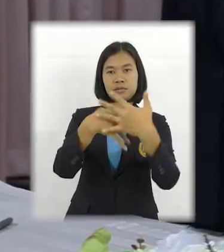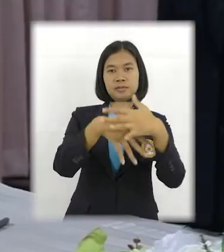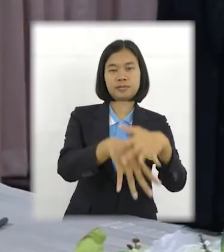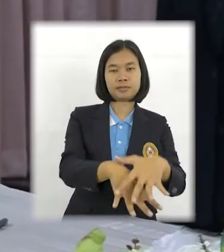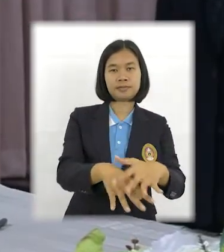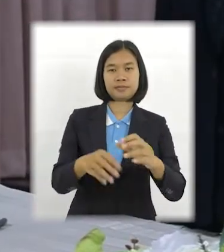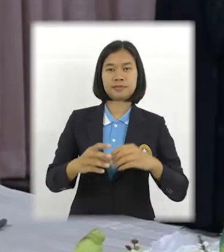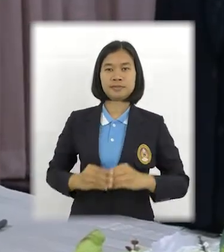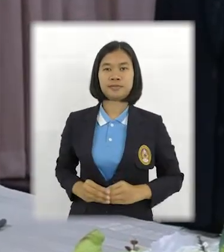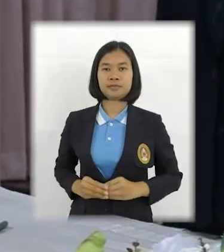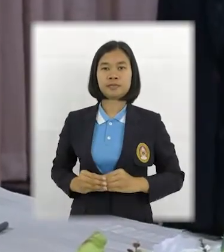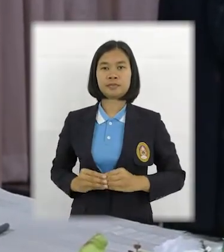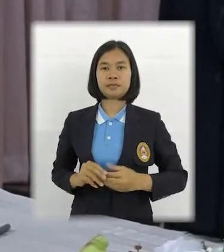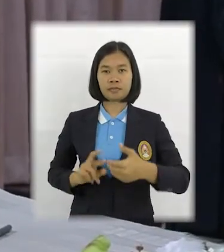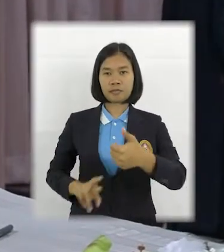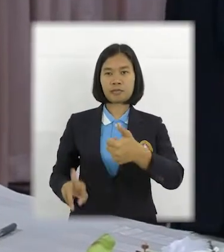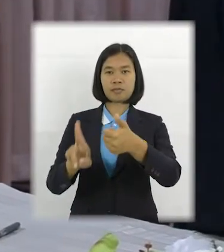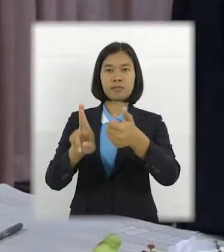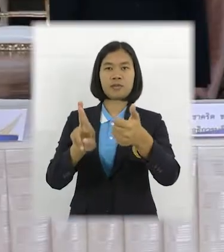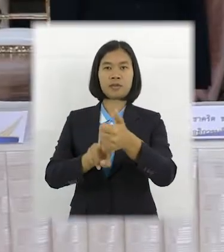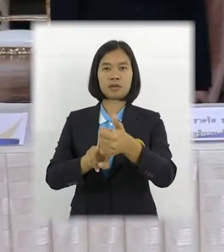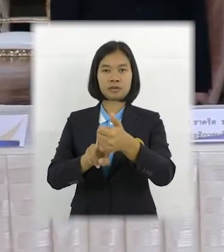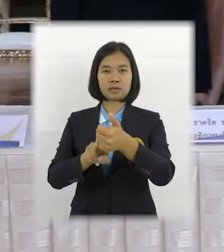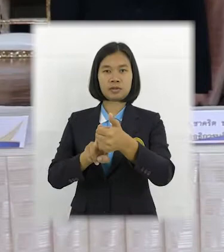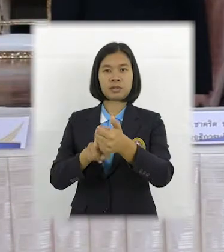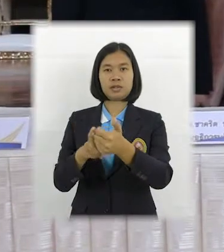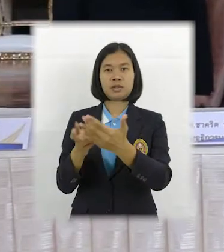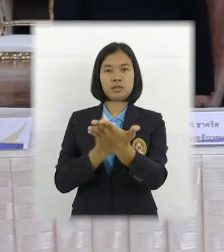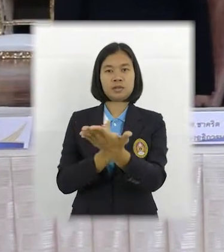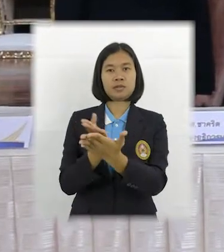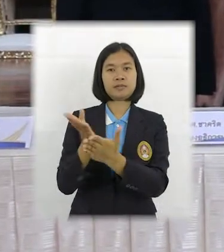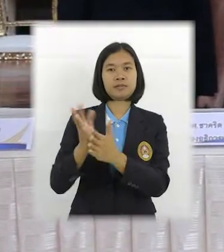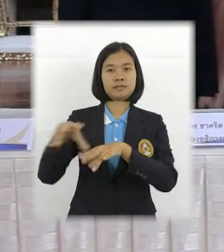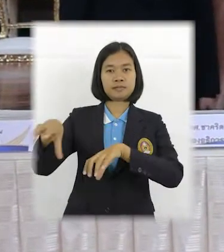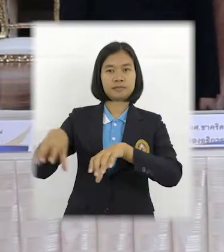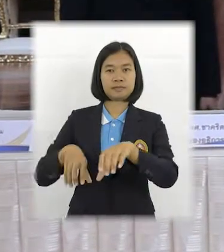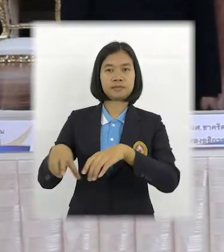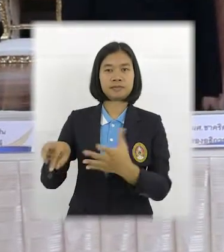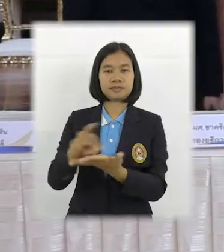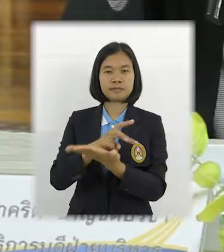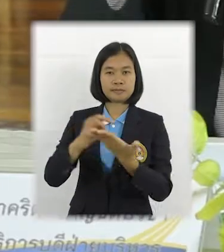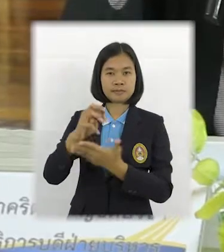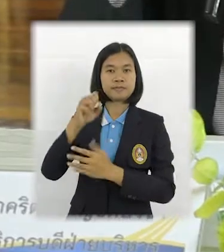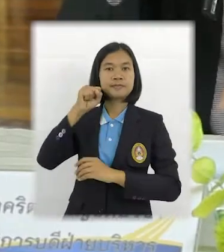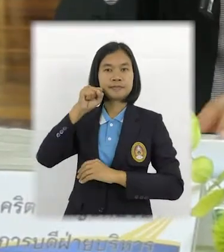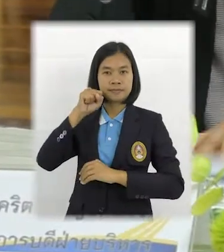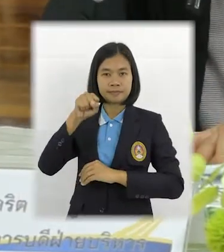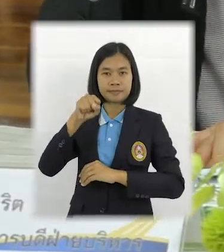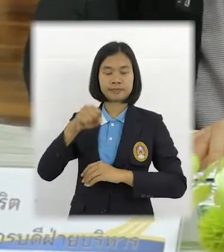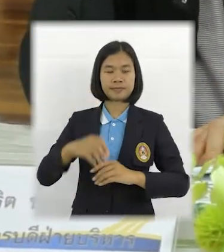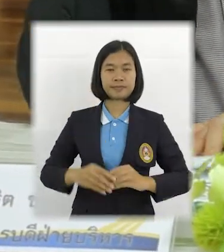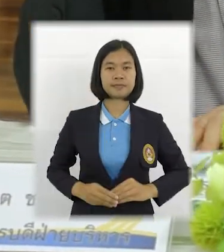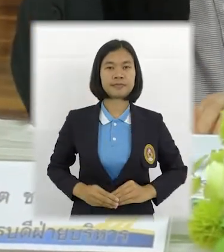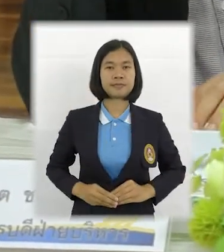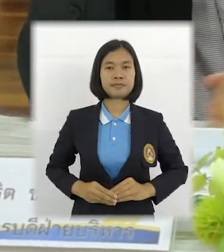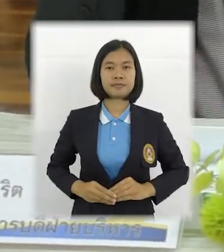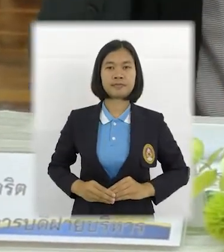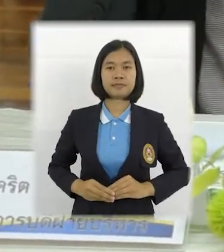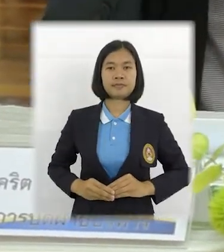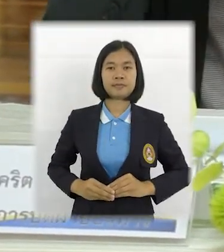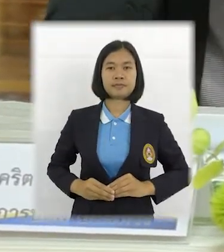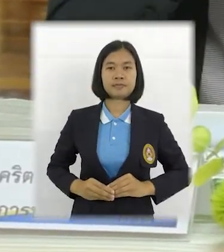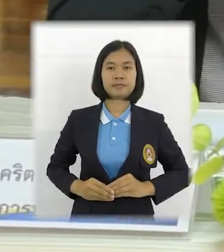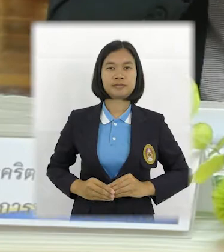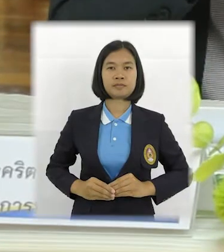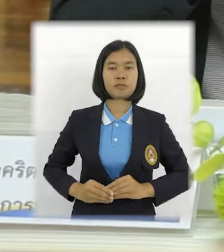าการร่วมกันโดยผู้ช่วยศาสตราจารย์ชาคริตชาญชิตปรีชารองอธิการบดีฝ่ายบริหารมหาวิทยาลัยราชภัฏสก